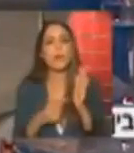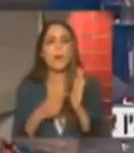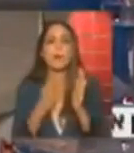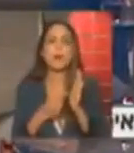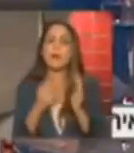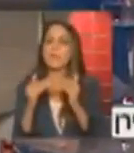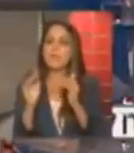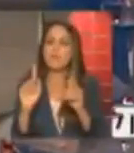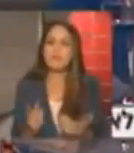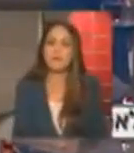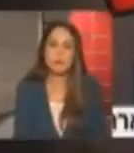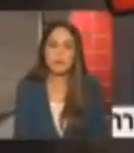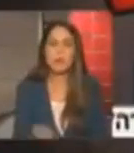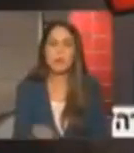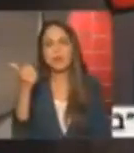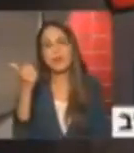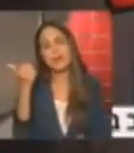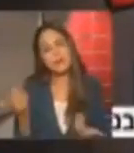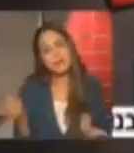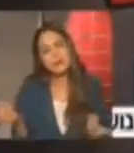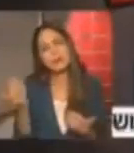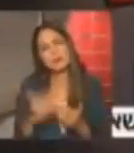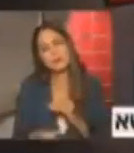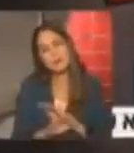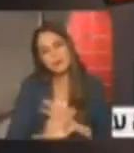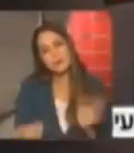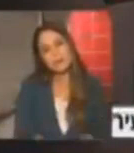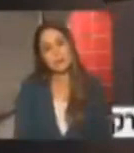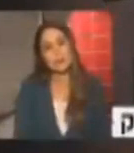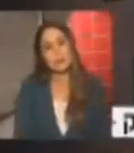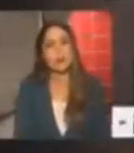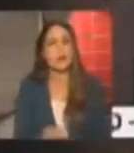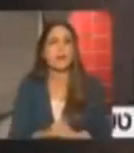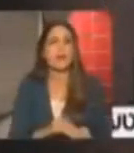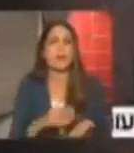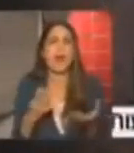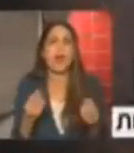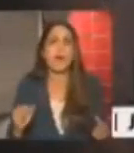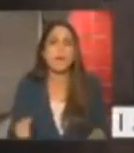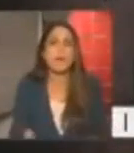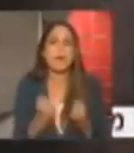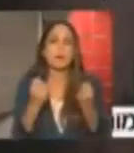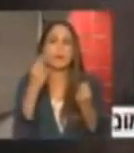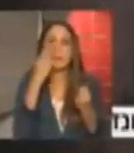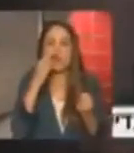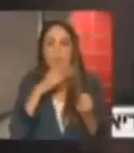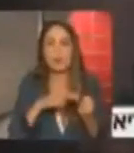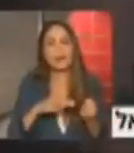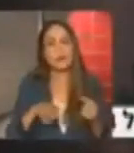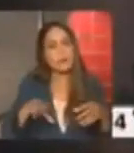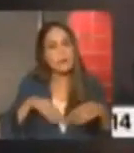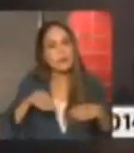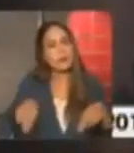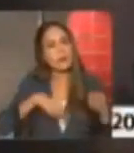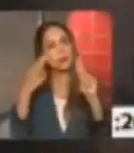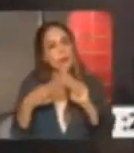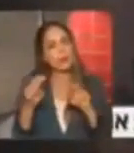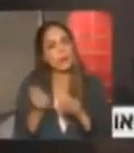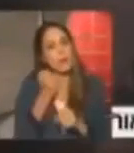רלוונטית, או גוף שכבר קצת פס מן העולם. אז בעצם, למה משקיעים כל כך הרבה מאמצים בניסיון להכרה או לאיזושהי פעולה מצד